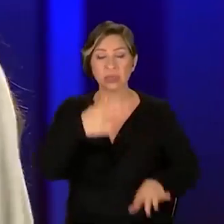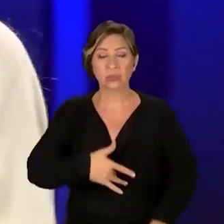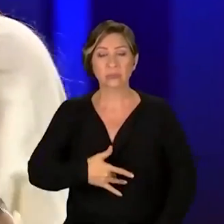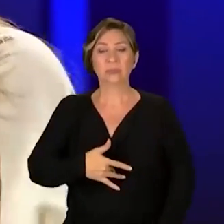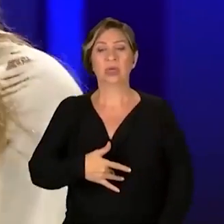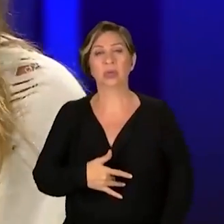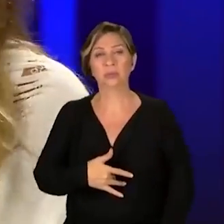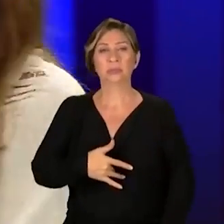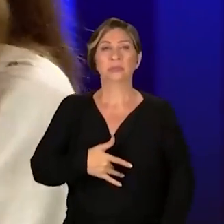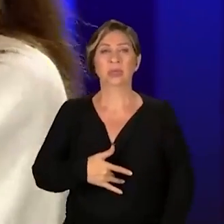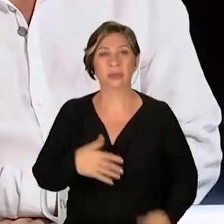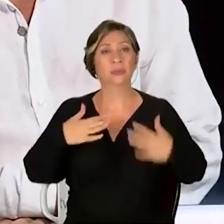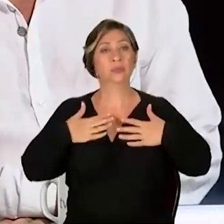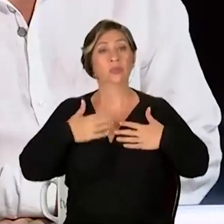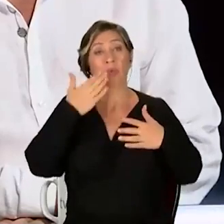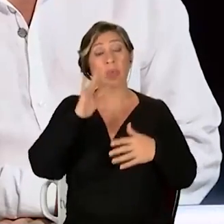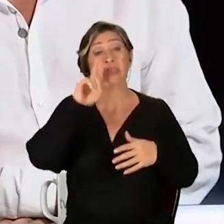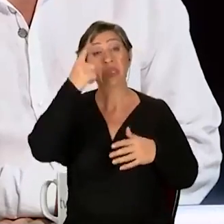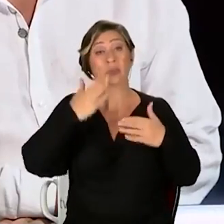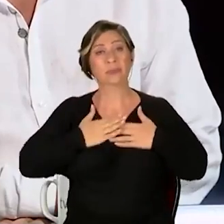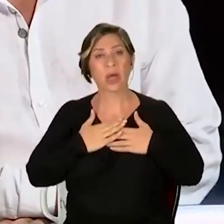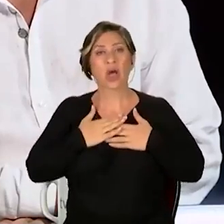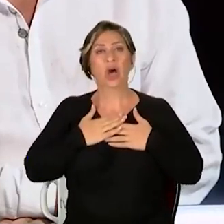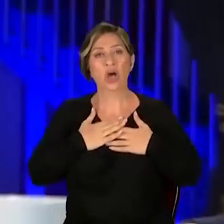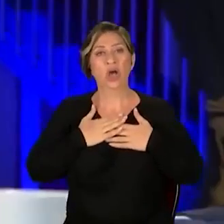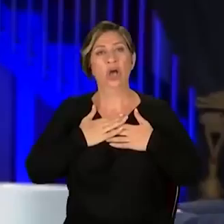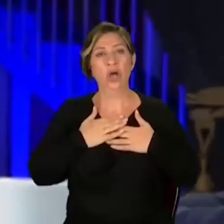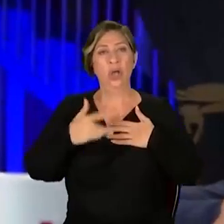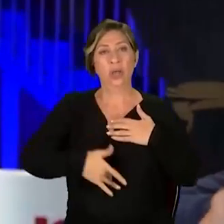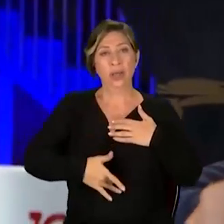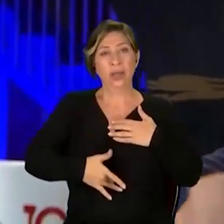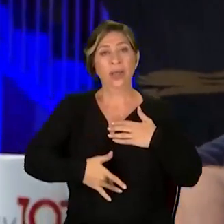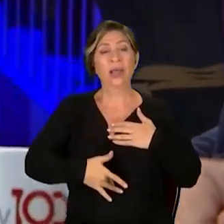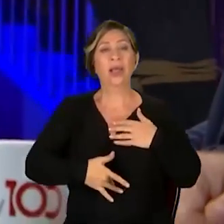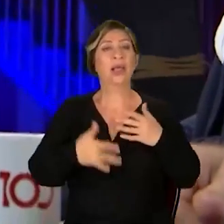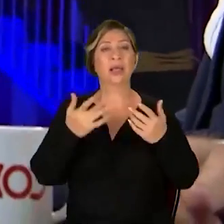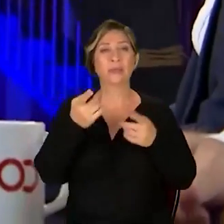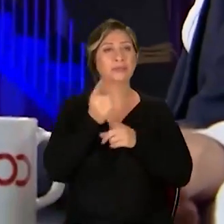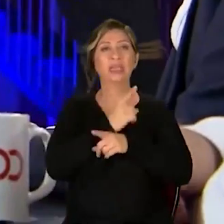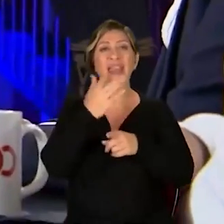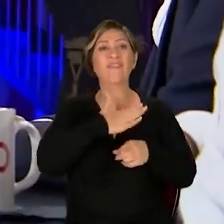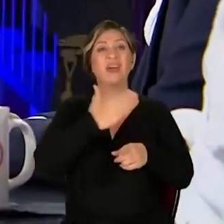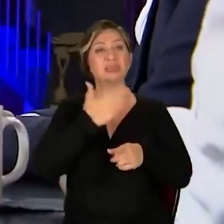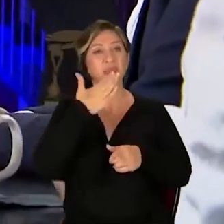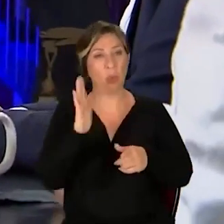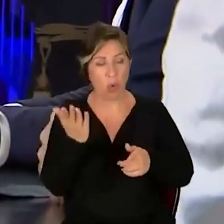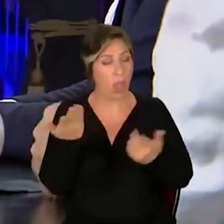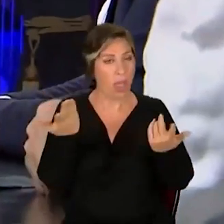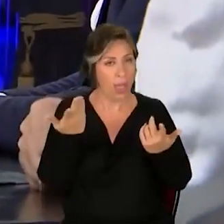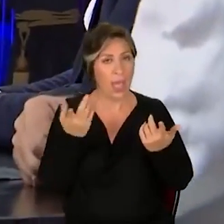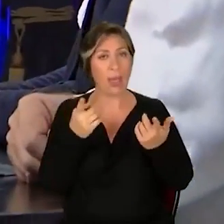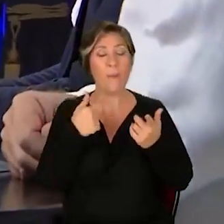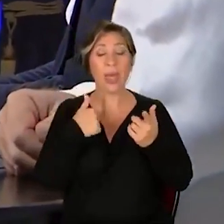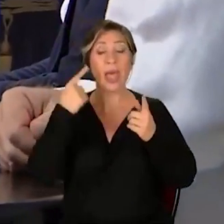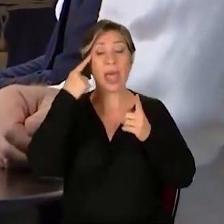nefesi alıyor, göğsünde nefes yok. Kimisi sadece göğsüne nefes alıyor, alt karında ve diyaframda, pelvis kemiğinde kesinlikle nefes yok.